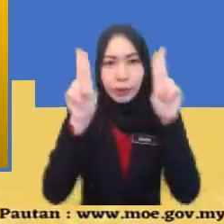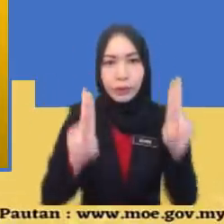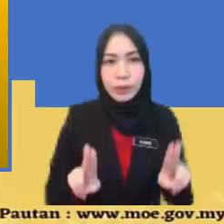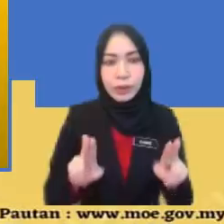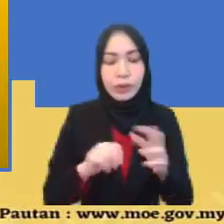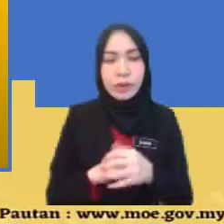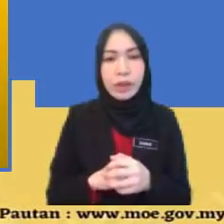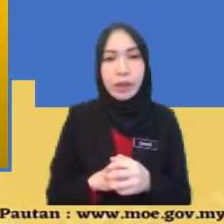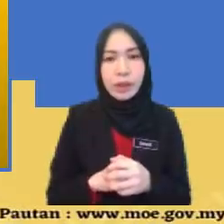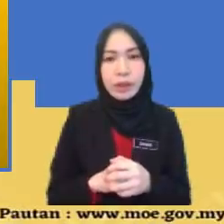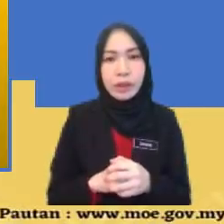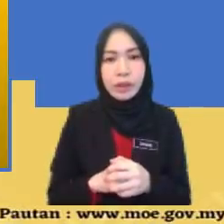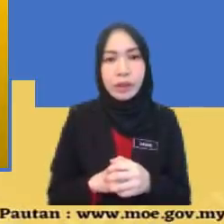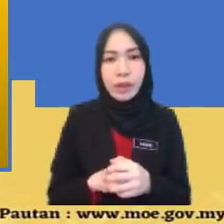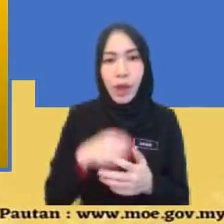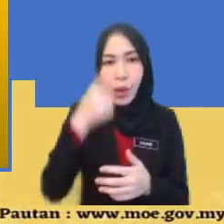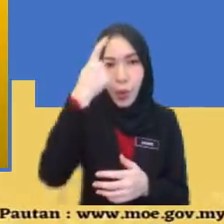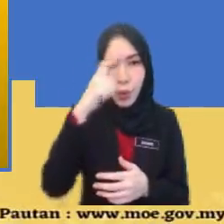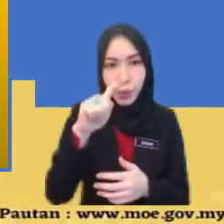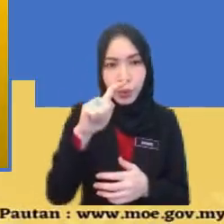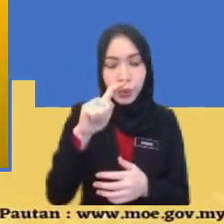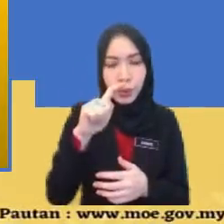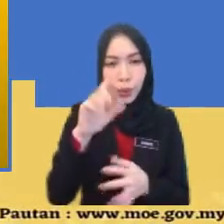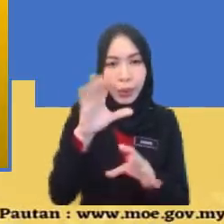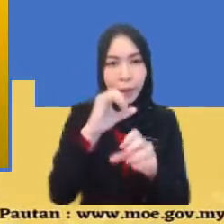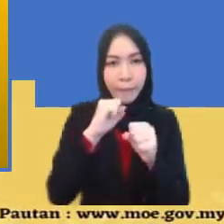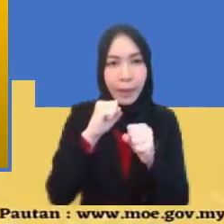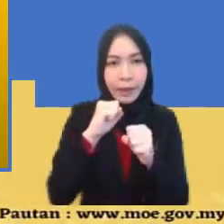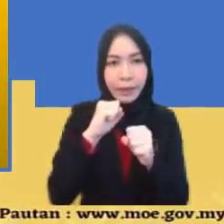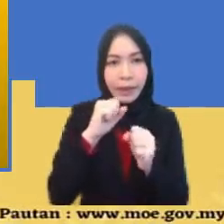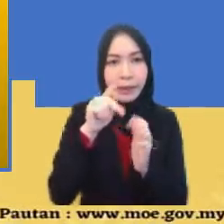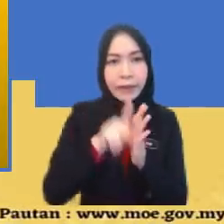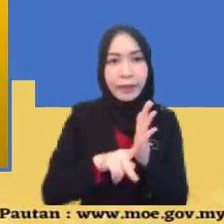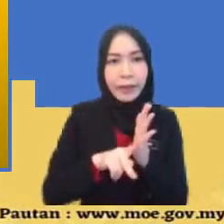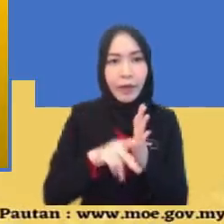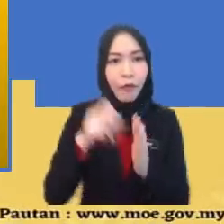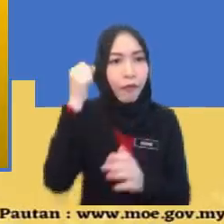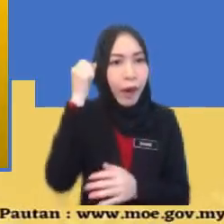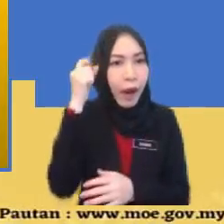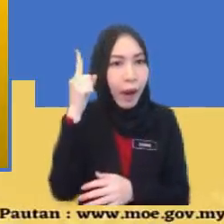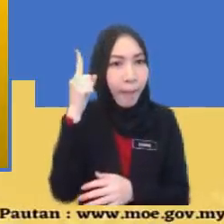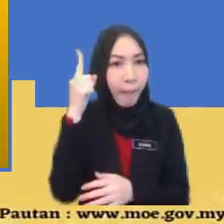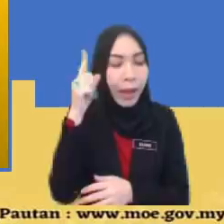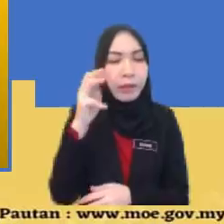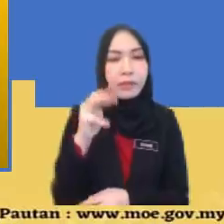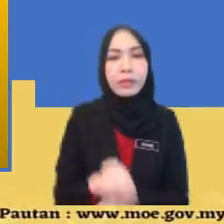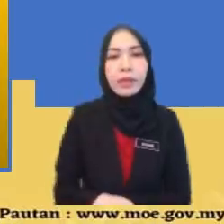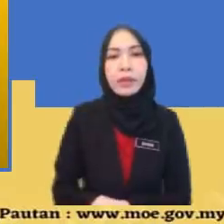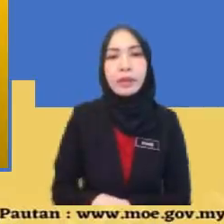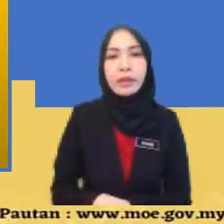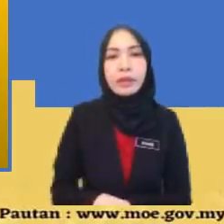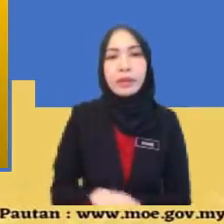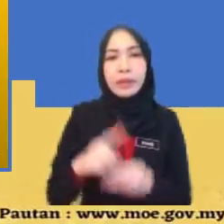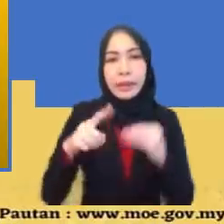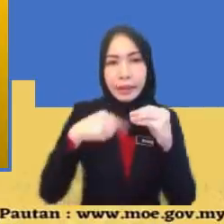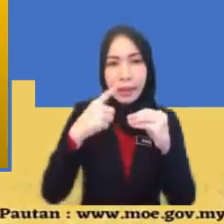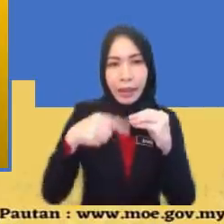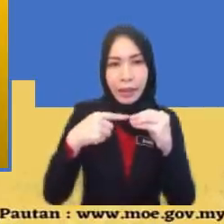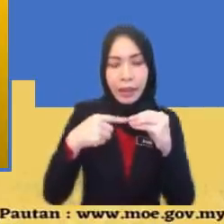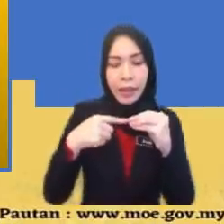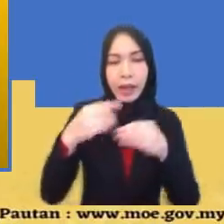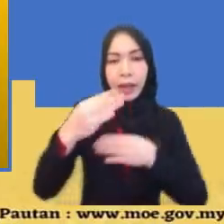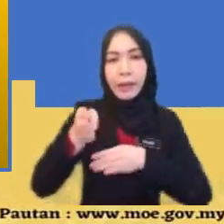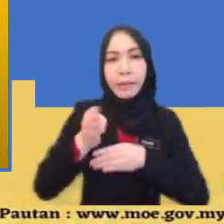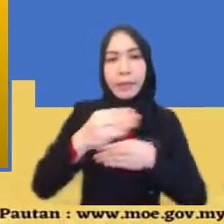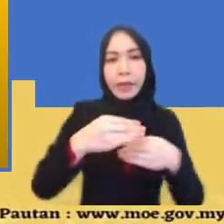membubarkan smule kepahaman mereka mengenai pentaksiran pilih darjah dan ketiganya GPM juga menyediakan